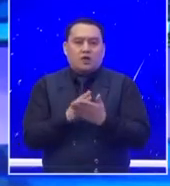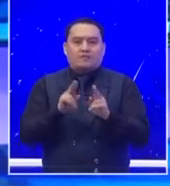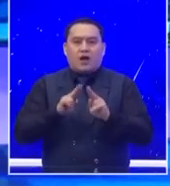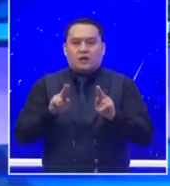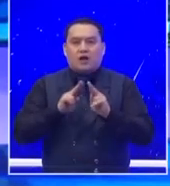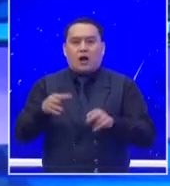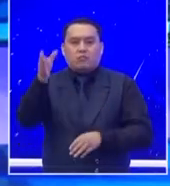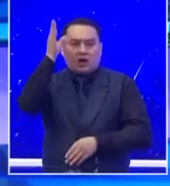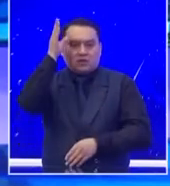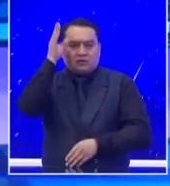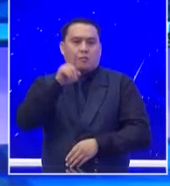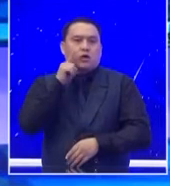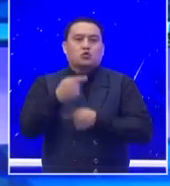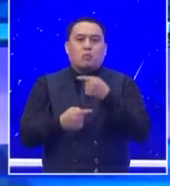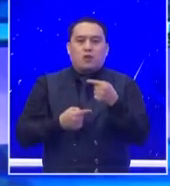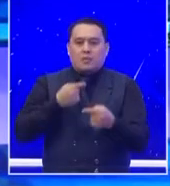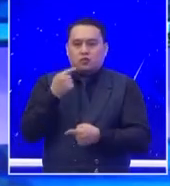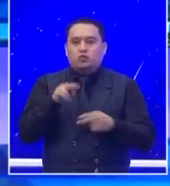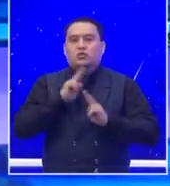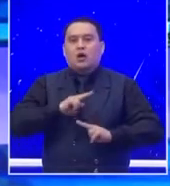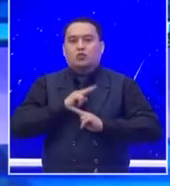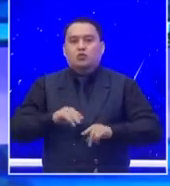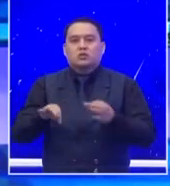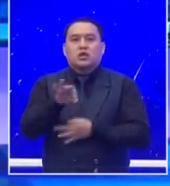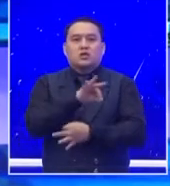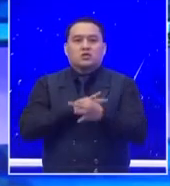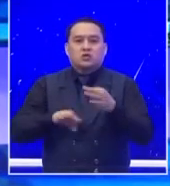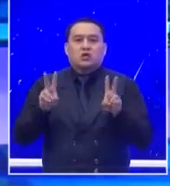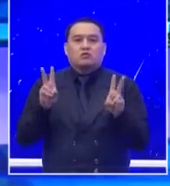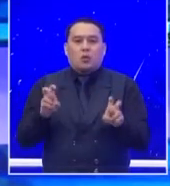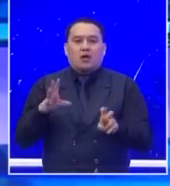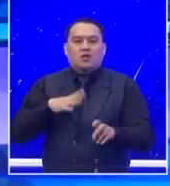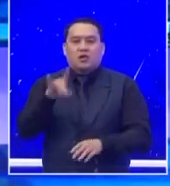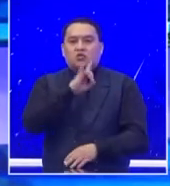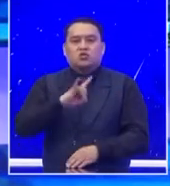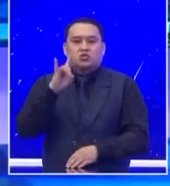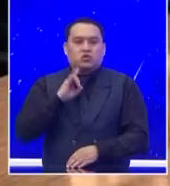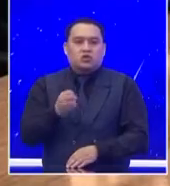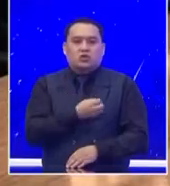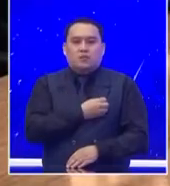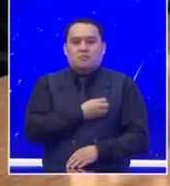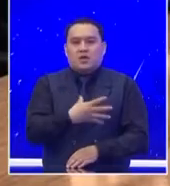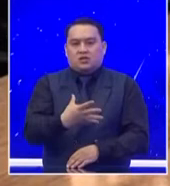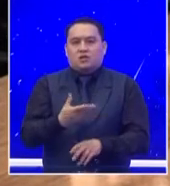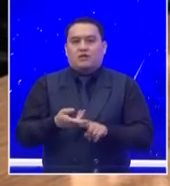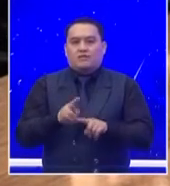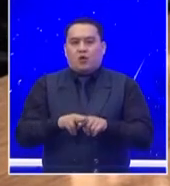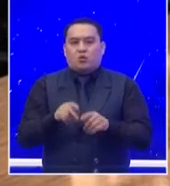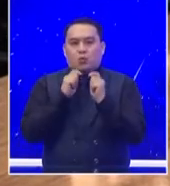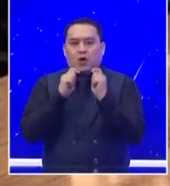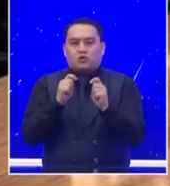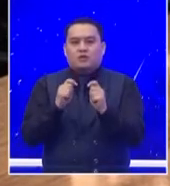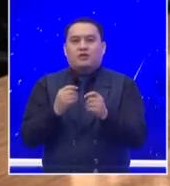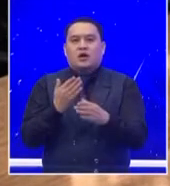заслуги в воспитании и образовании подрастающего поколения. Сотрудницы детского дома «Айналайын» и женщина-меценат